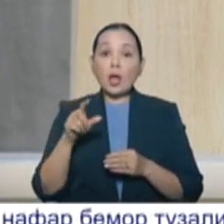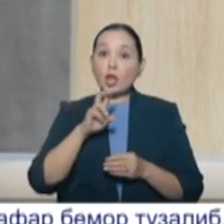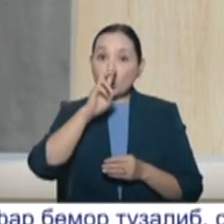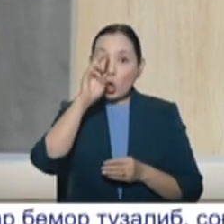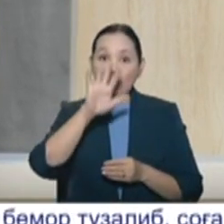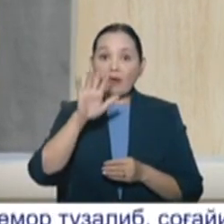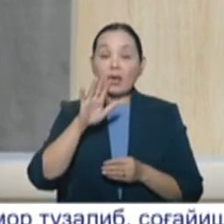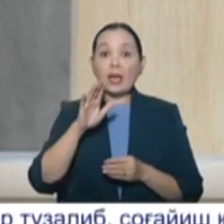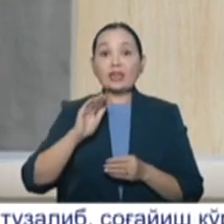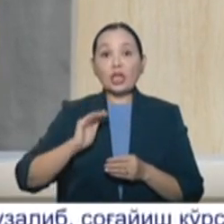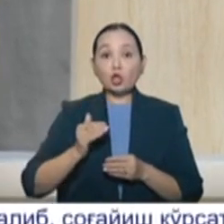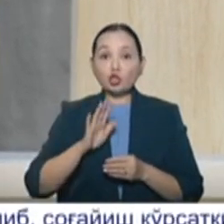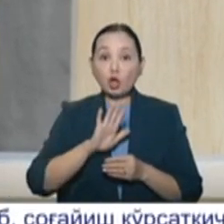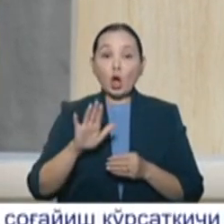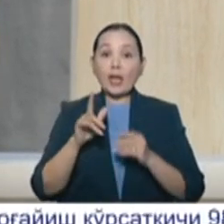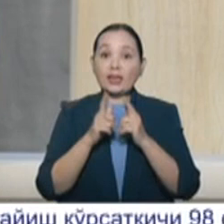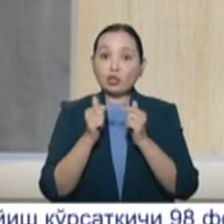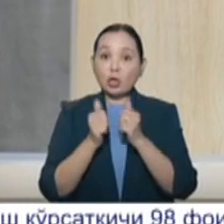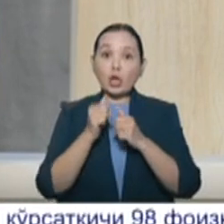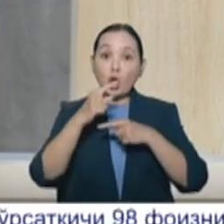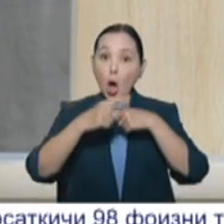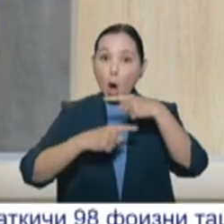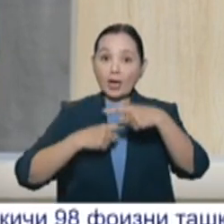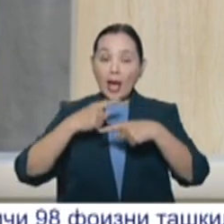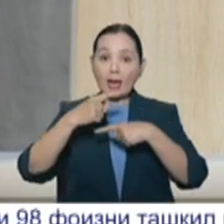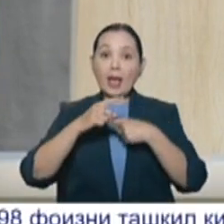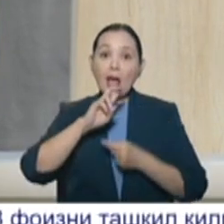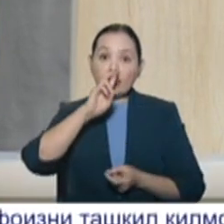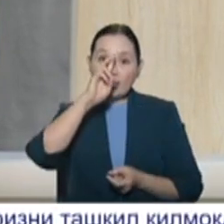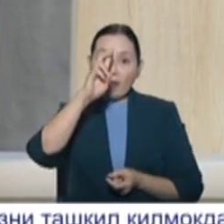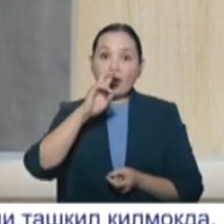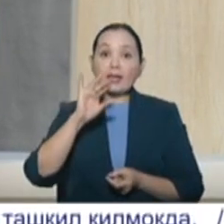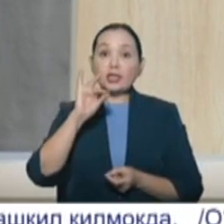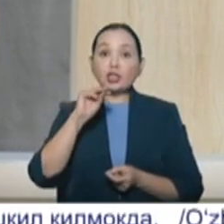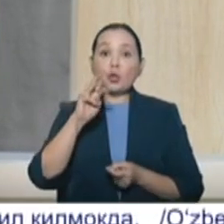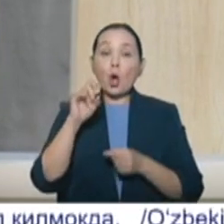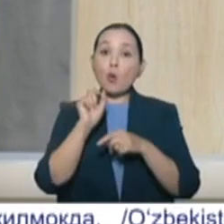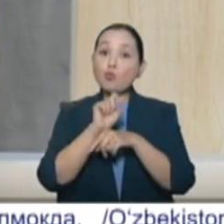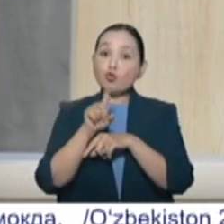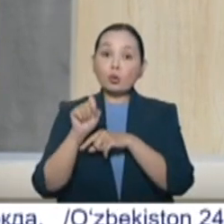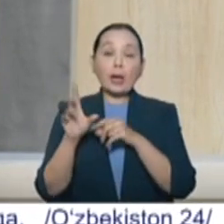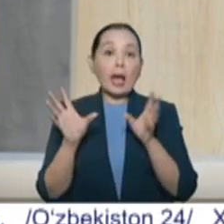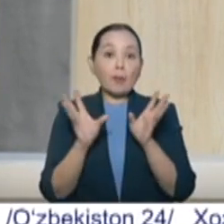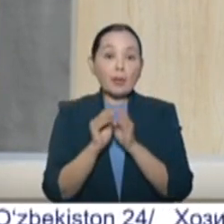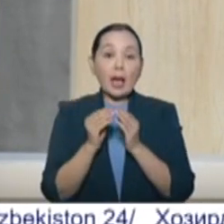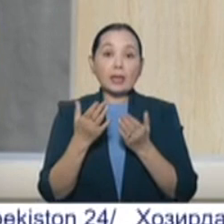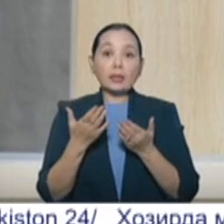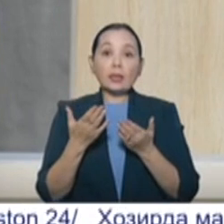nodavlat notijorat tashkilotlari orqali o'sha davlat ijtimoiy buyurtmalari bilan